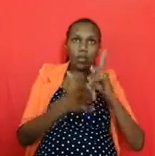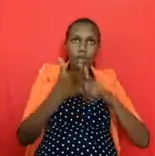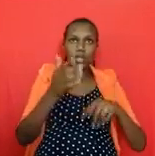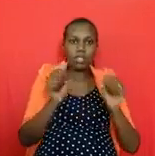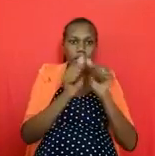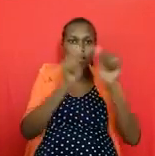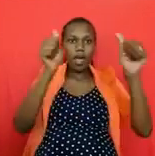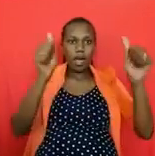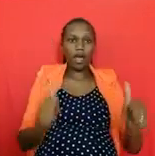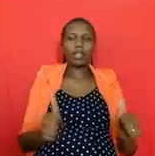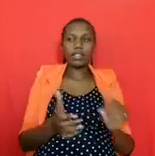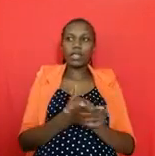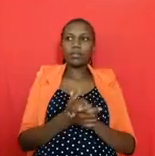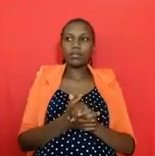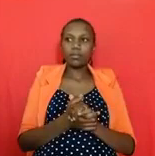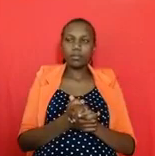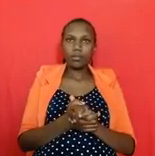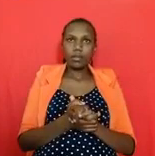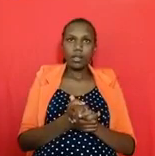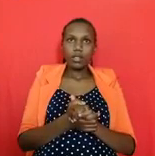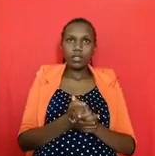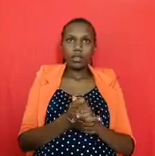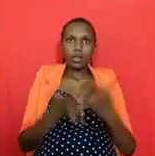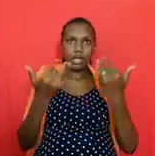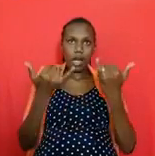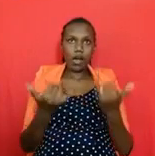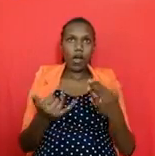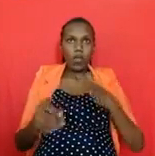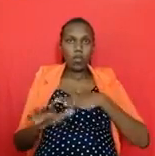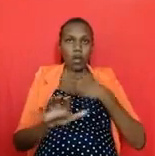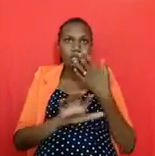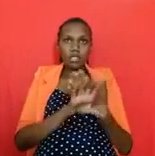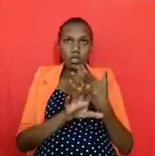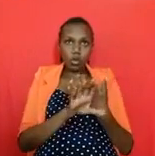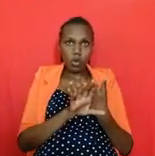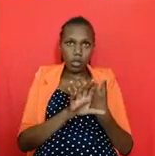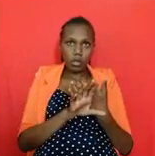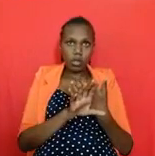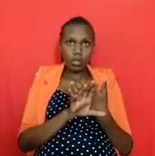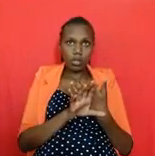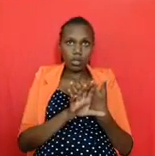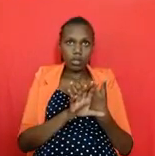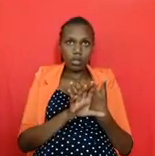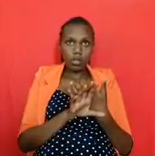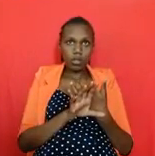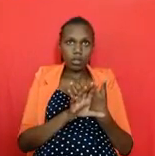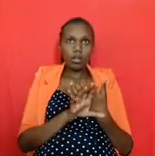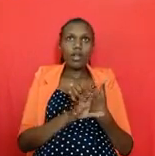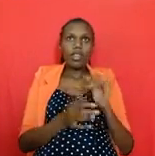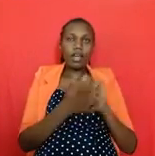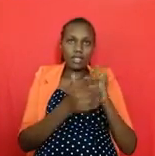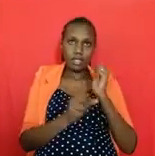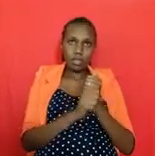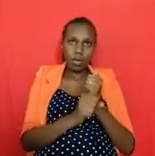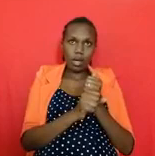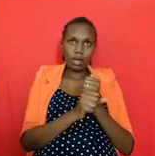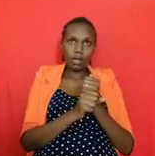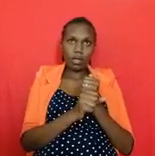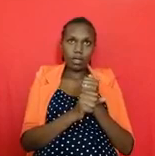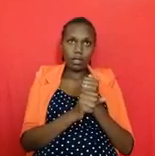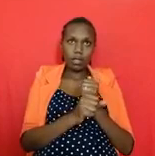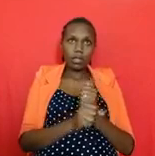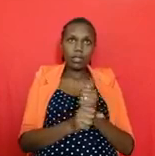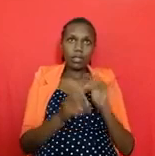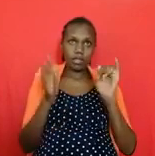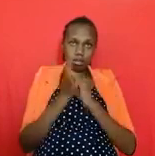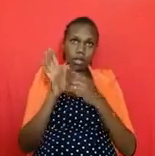alta etigwo ni ihiga rĩrĩa ngomeire ngĩũka gũkũ githĩ ti wĩra githĩ ti rĩo